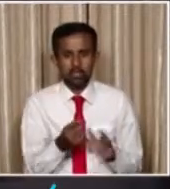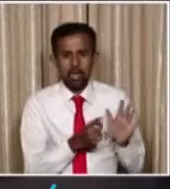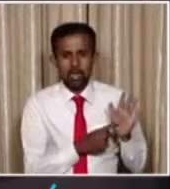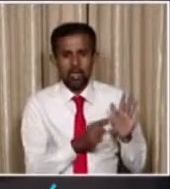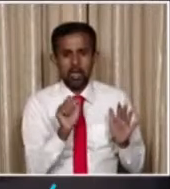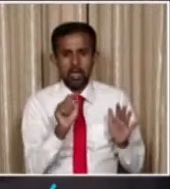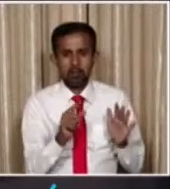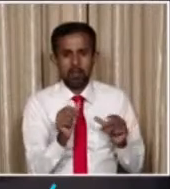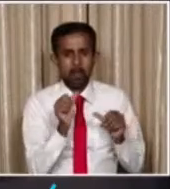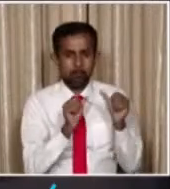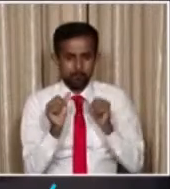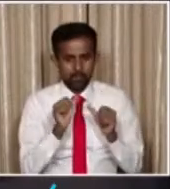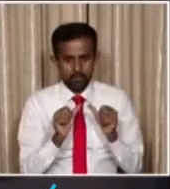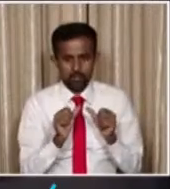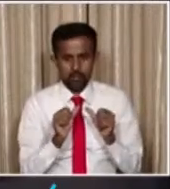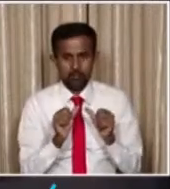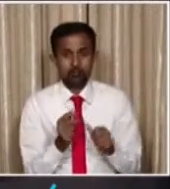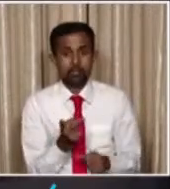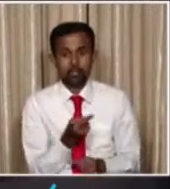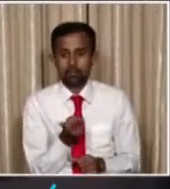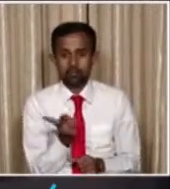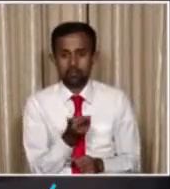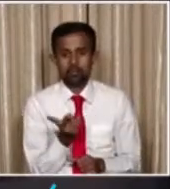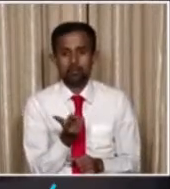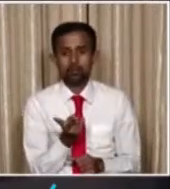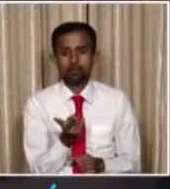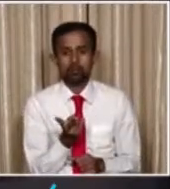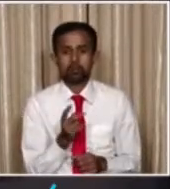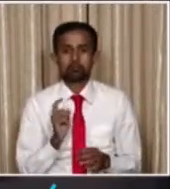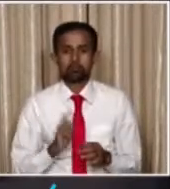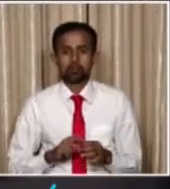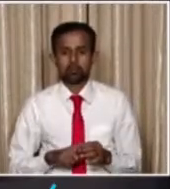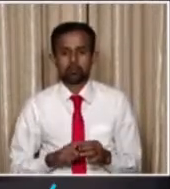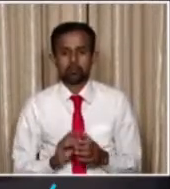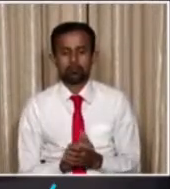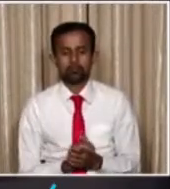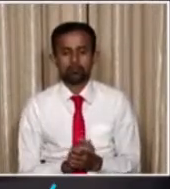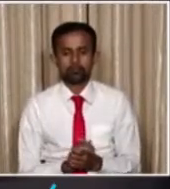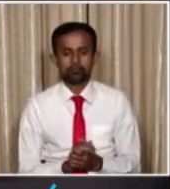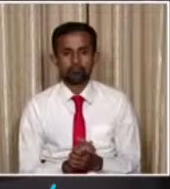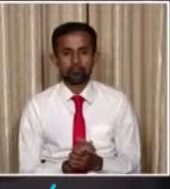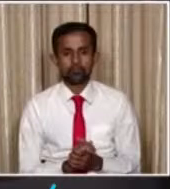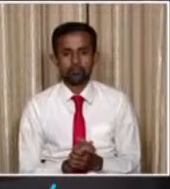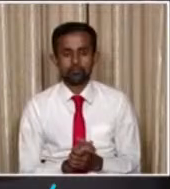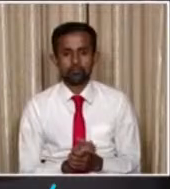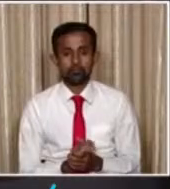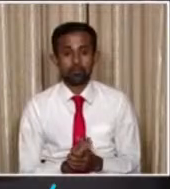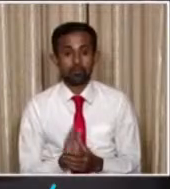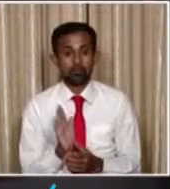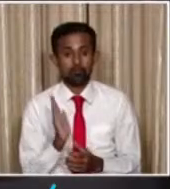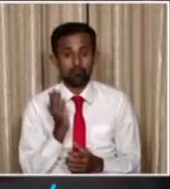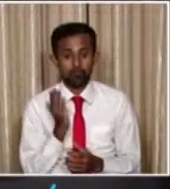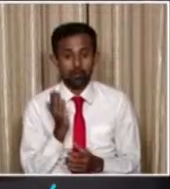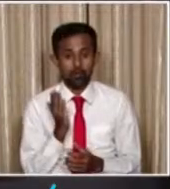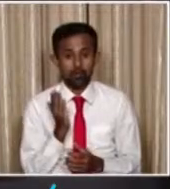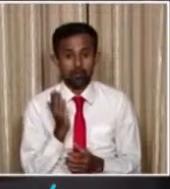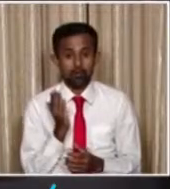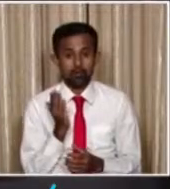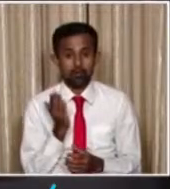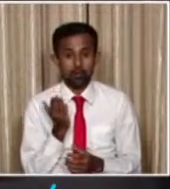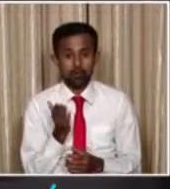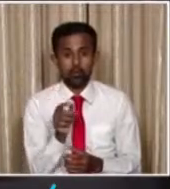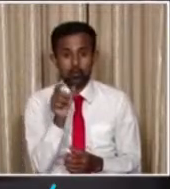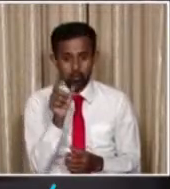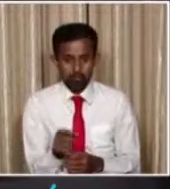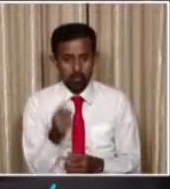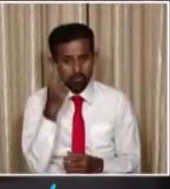රිටොක්සිමම් කියන බේතයි. මේ බේද් දෙක සම්බන්ධව තමයි ප්‍රශ්නේ තියෙන්නේ. එතකොට මේ විශේෂයෙන්ම